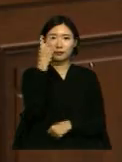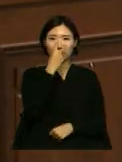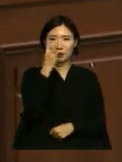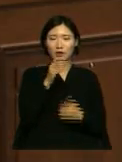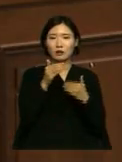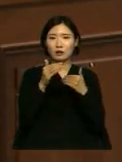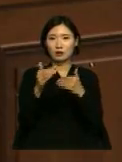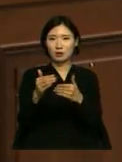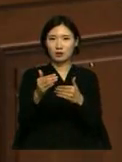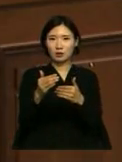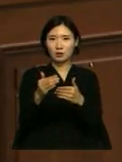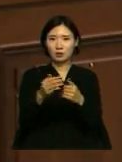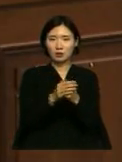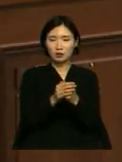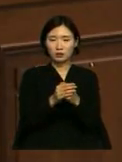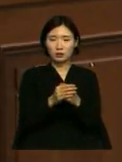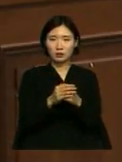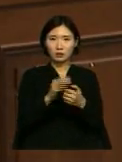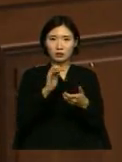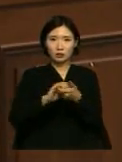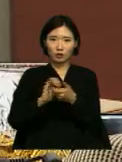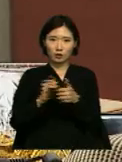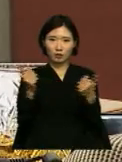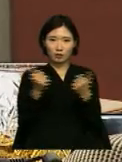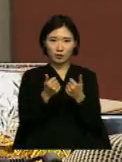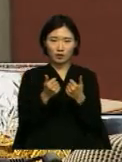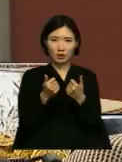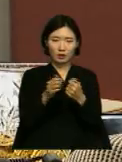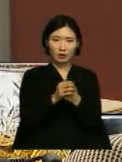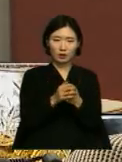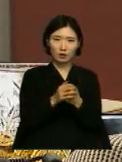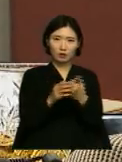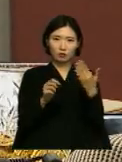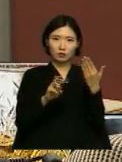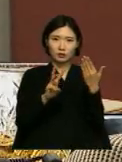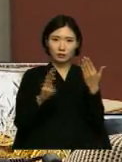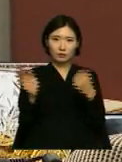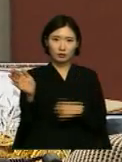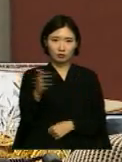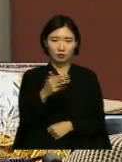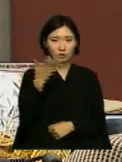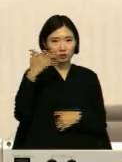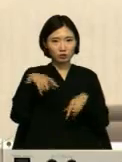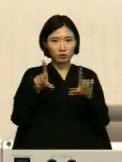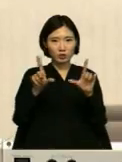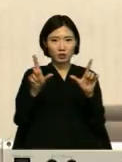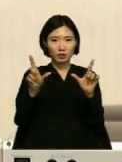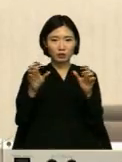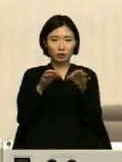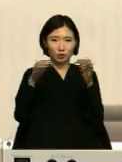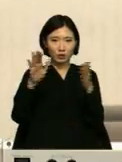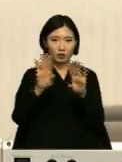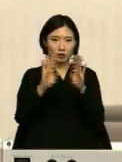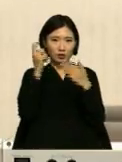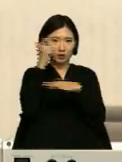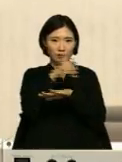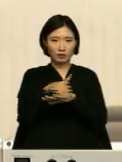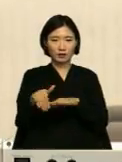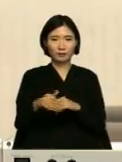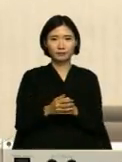등이 진행되는 제1차 정례회는 다음 달 3일부터 21일까지 19일간 열릴 예정입니다.